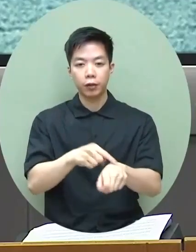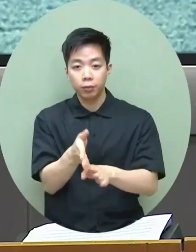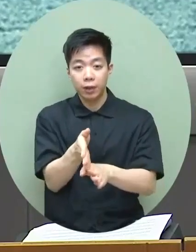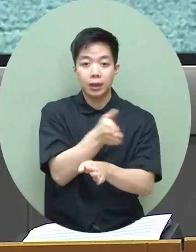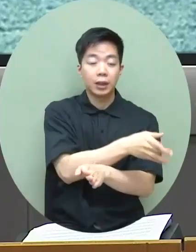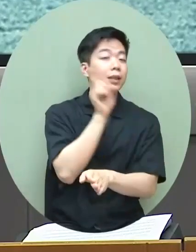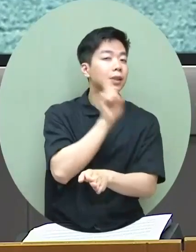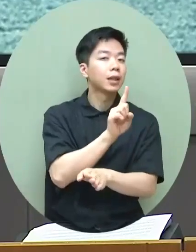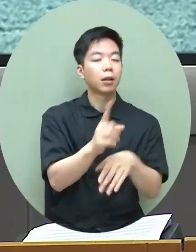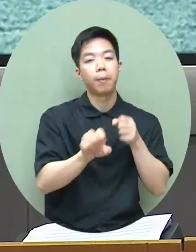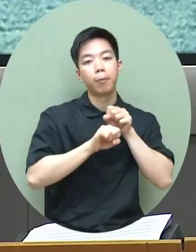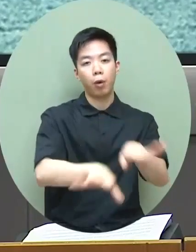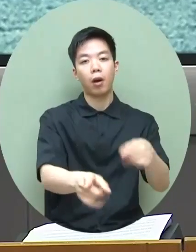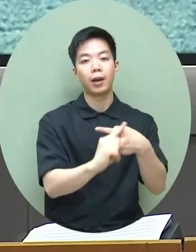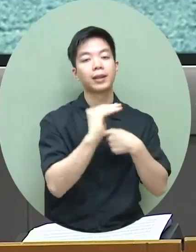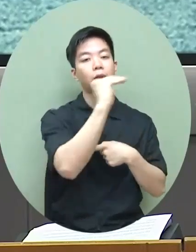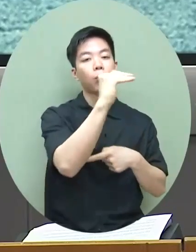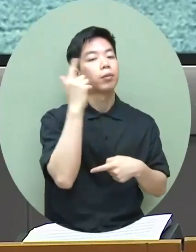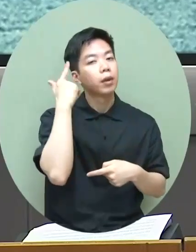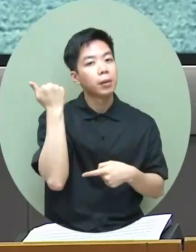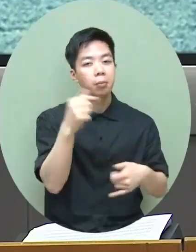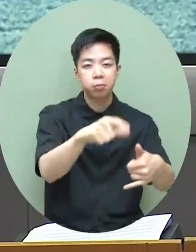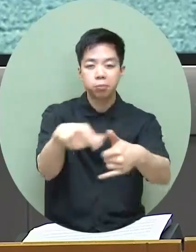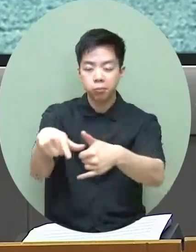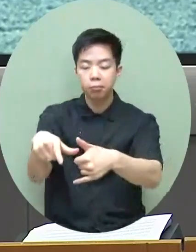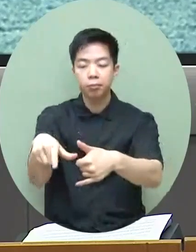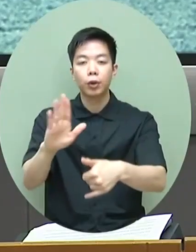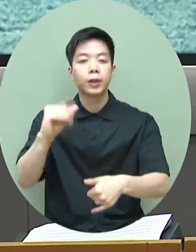即係依足指示去做呢個強制檢測咯。